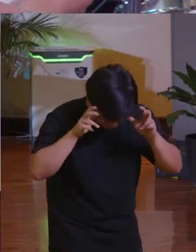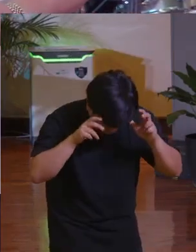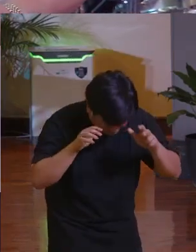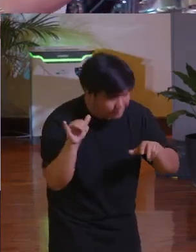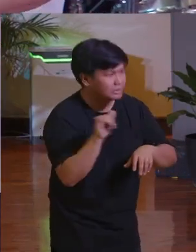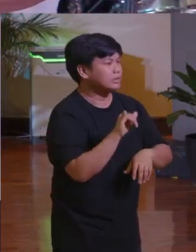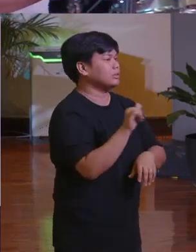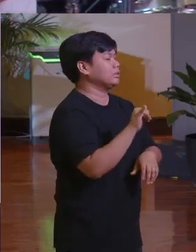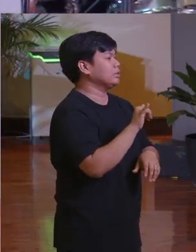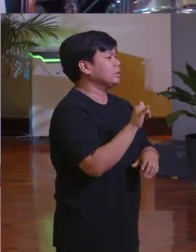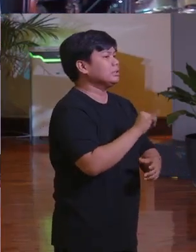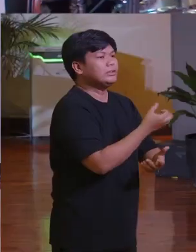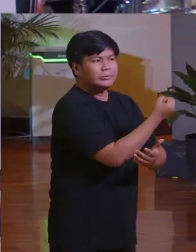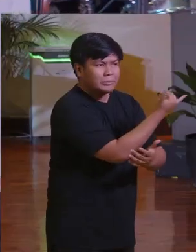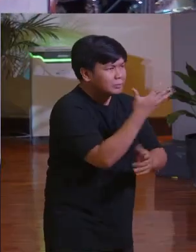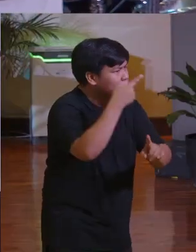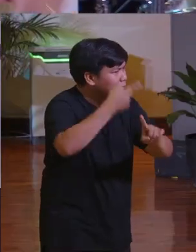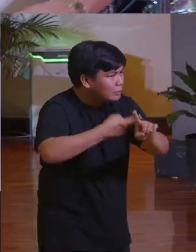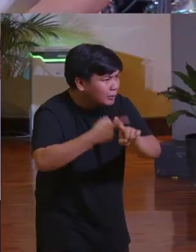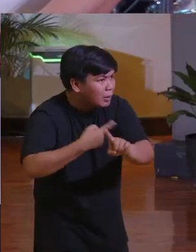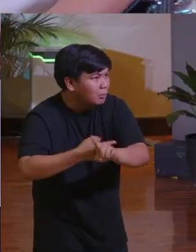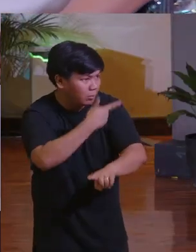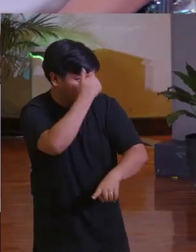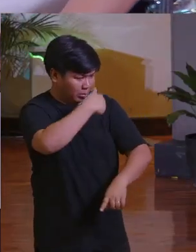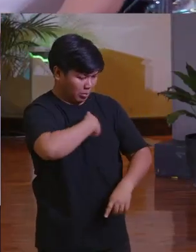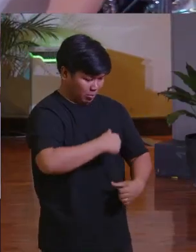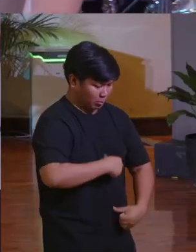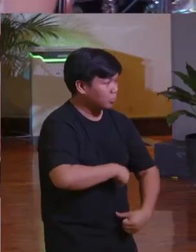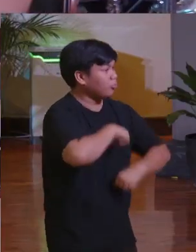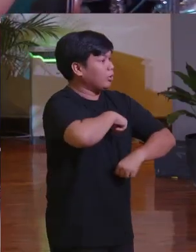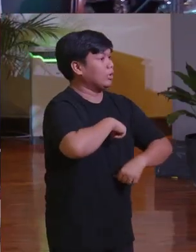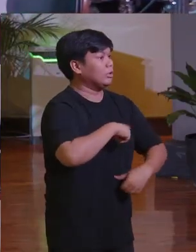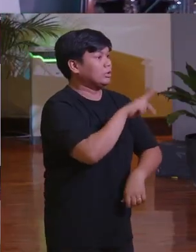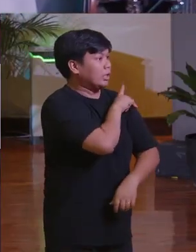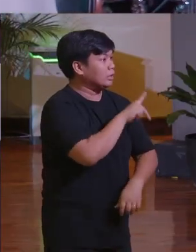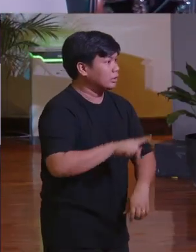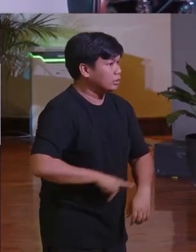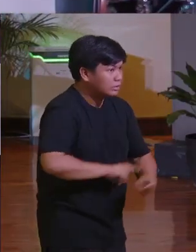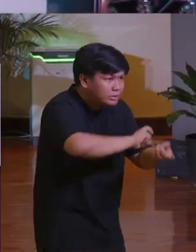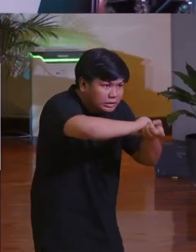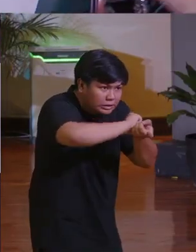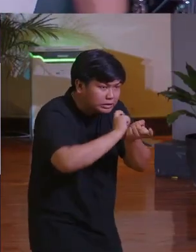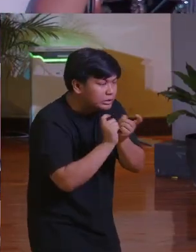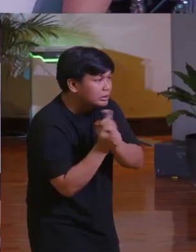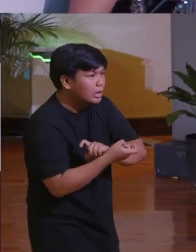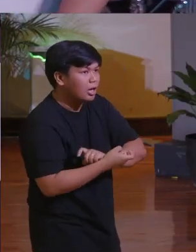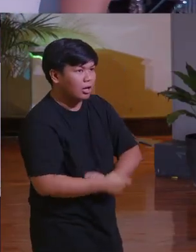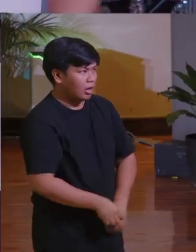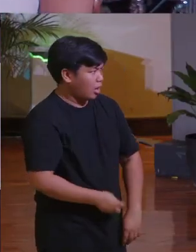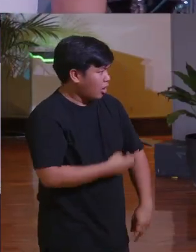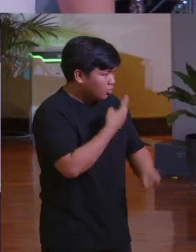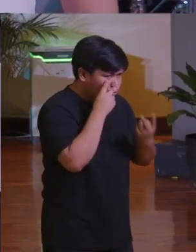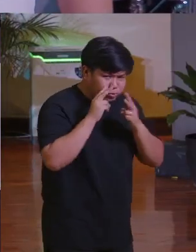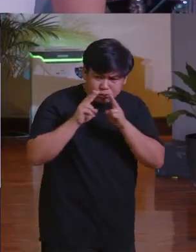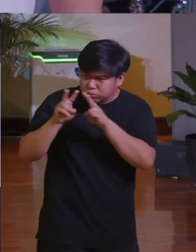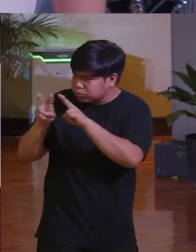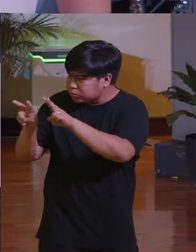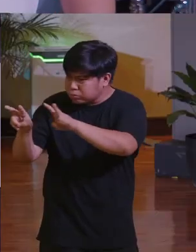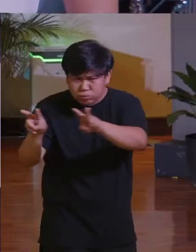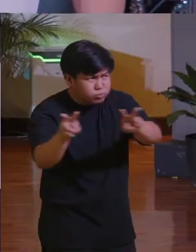siya ng ilang panahon dahil sa kanyang yabang. Ang sabi niya, look at all of Babylon.